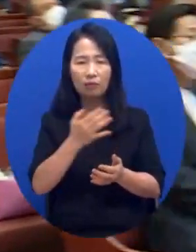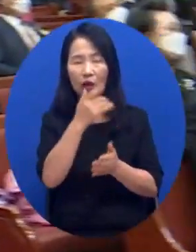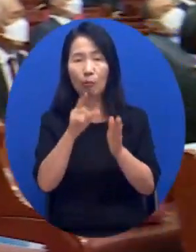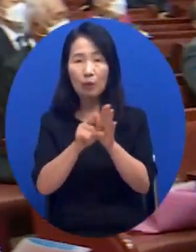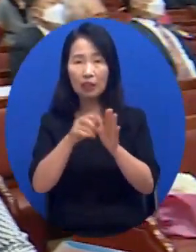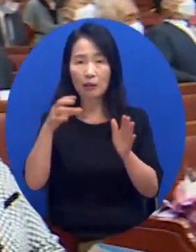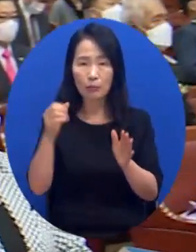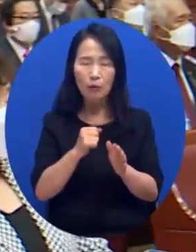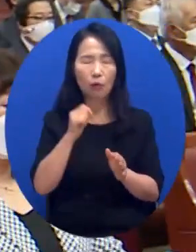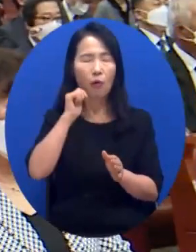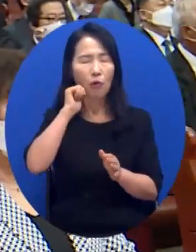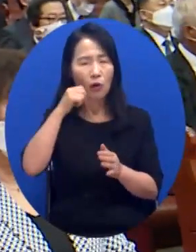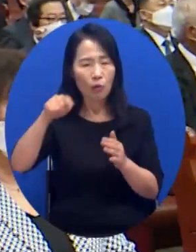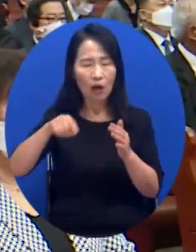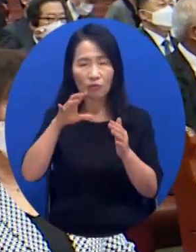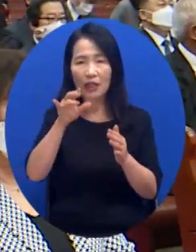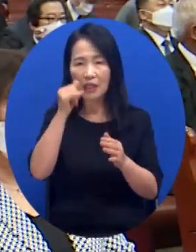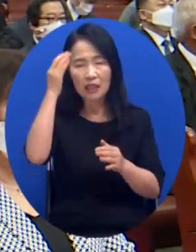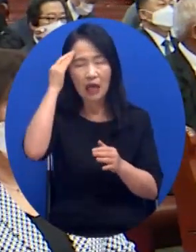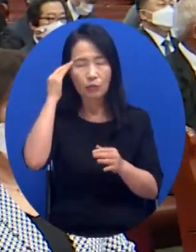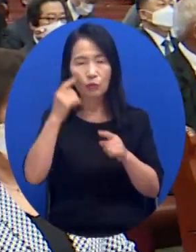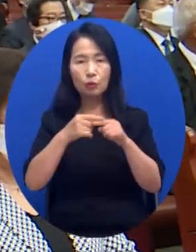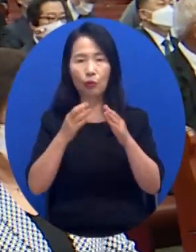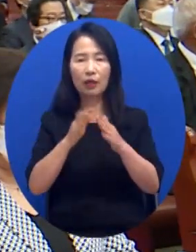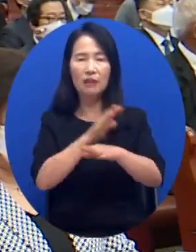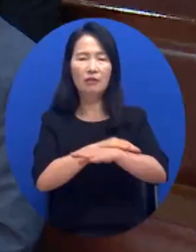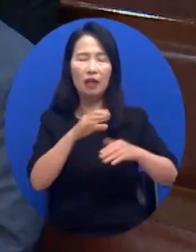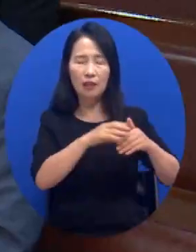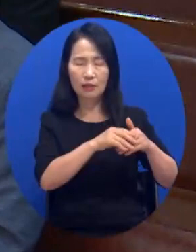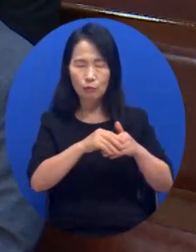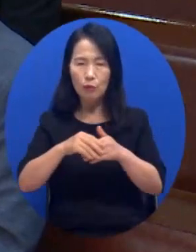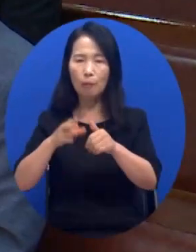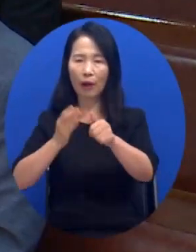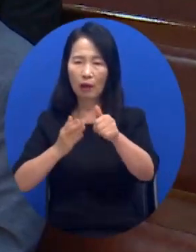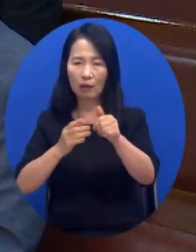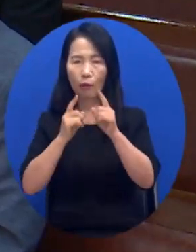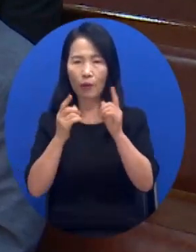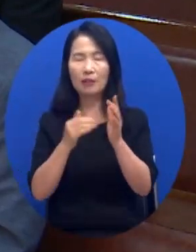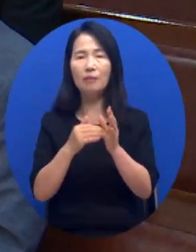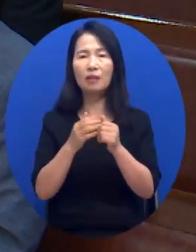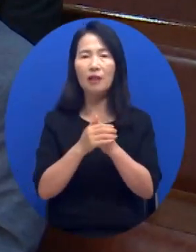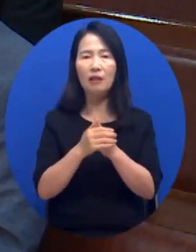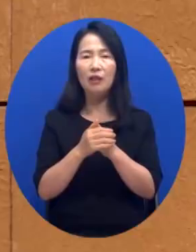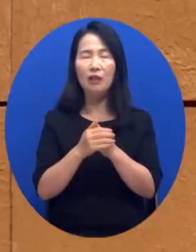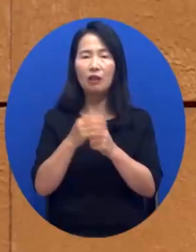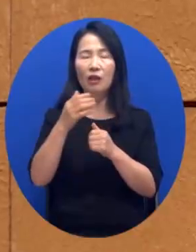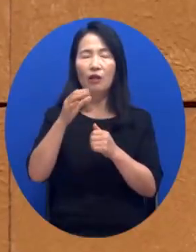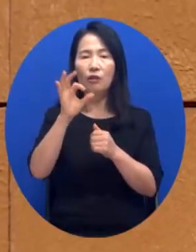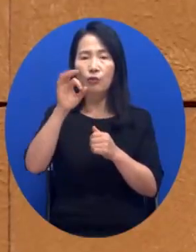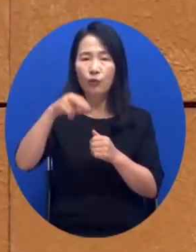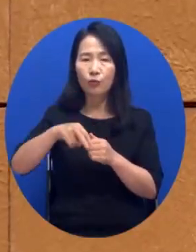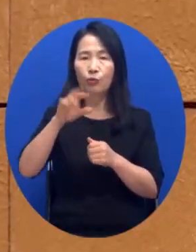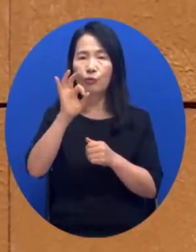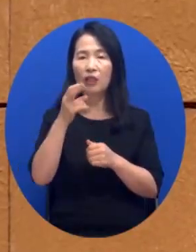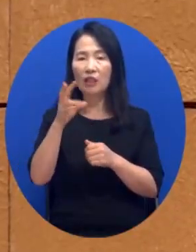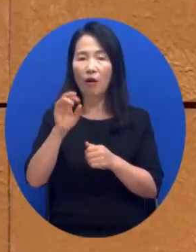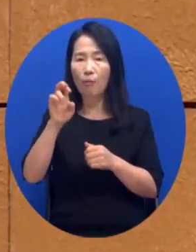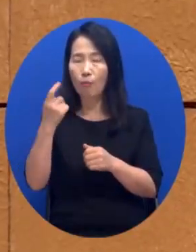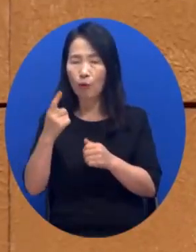가운데 있는 한국교회를 잘 이끌어가길 바란다고 권면했습니다. 이어 류영모 부총회장을 비롯한 총회